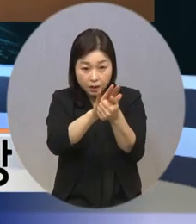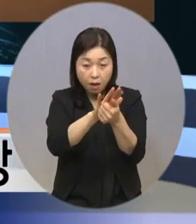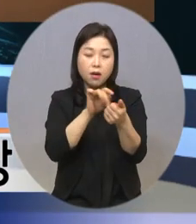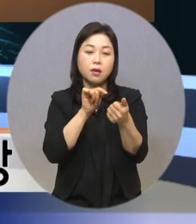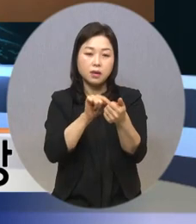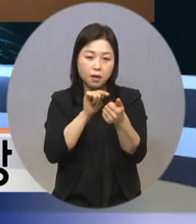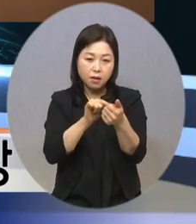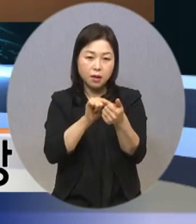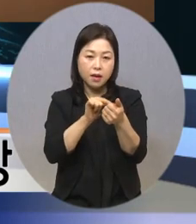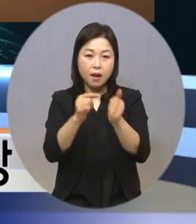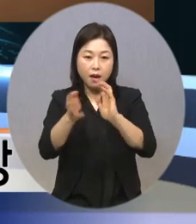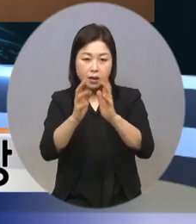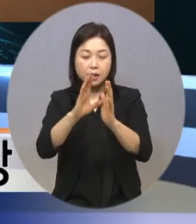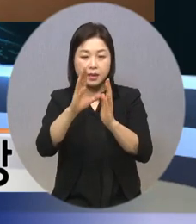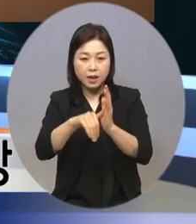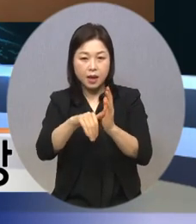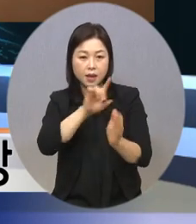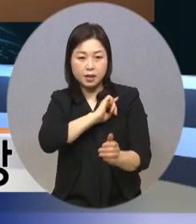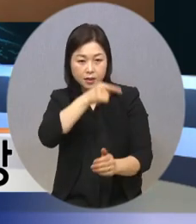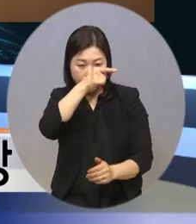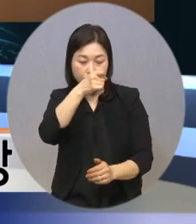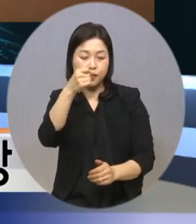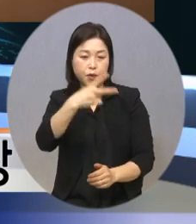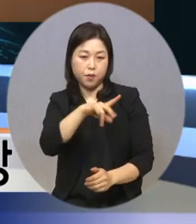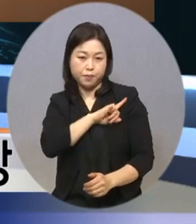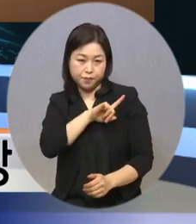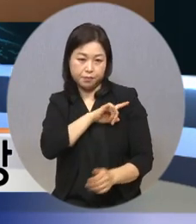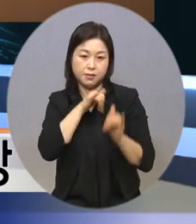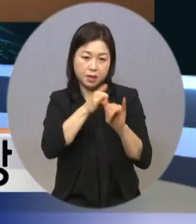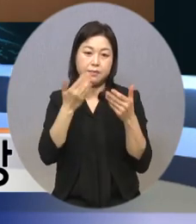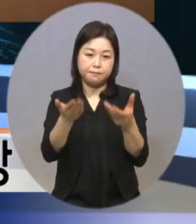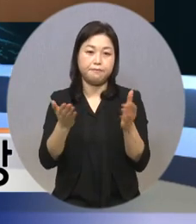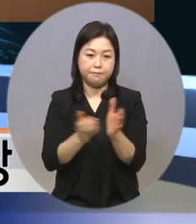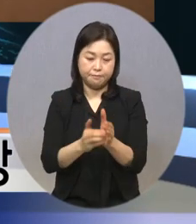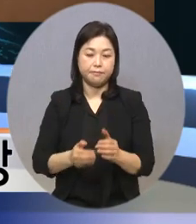우수상을 수상했습니다. 자세한 소식 신서유 기자가 전합니다.